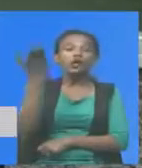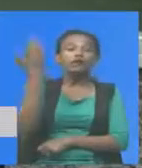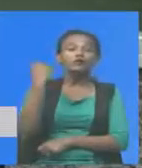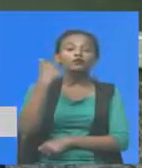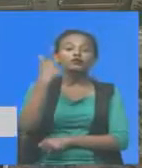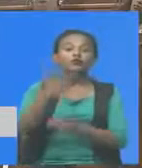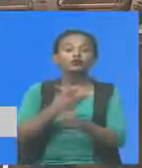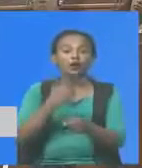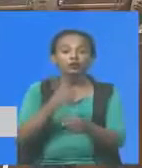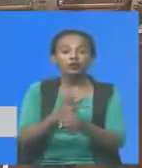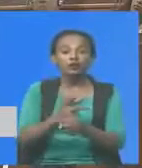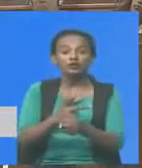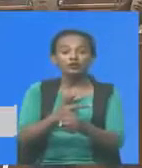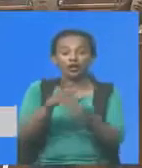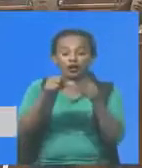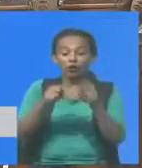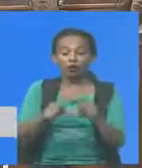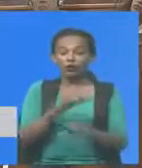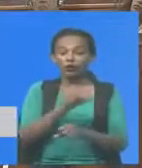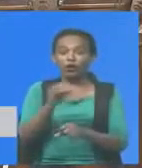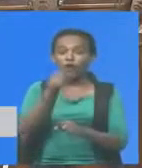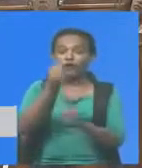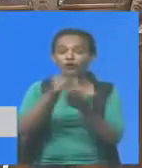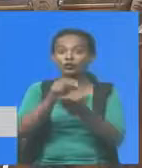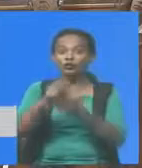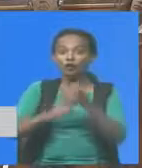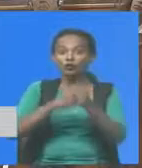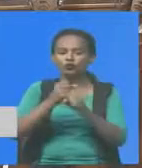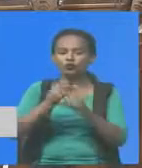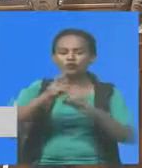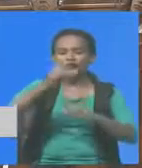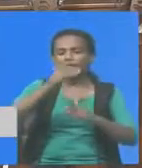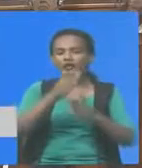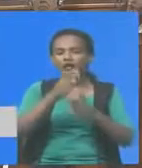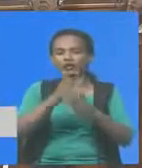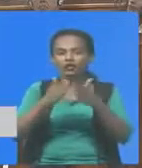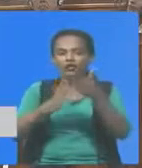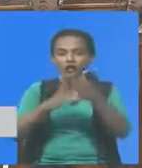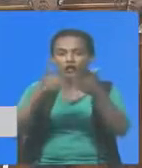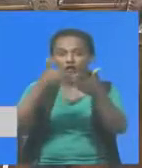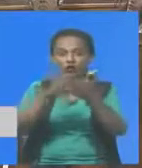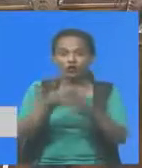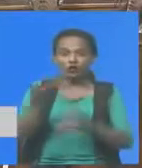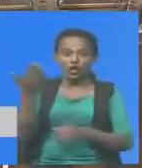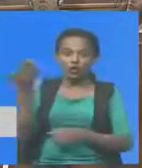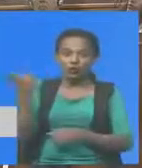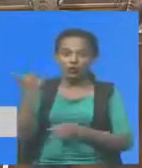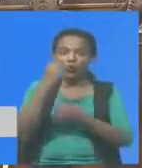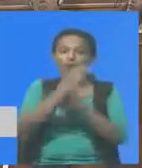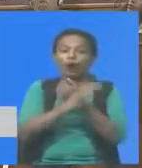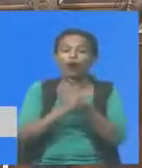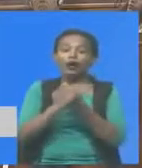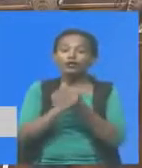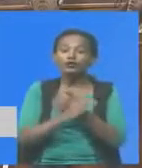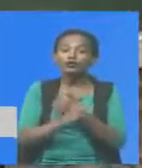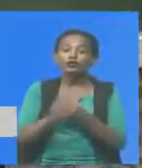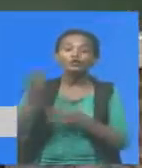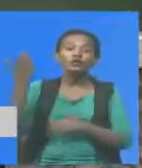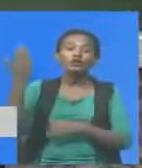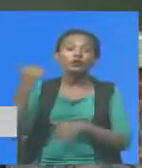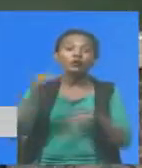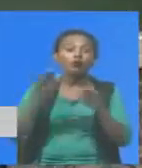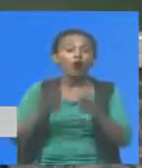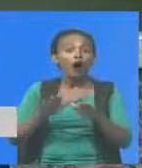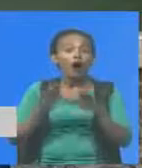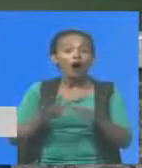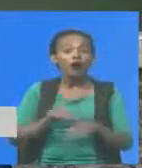ዓመታት የቆየውና በበጀት ዓመቱ በከፍተኛ ደረጃ ደርሶ የነበረው በሀገሪቱ የነበረው